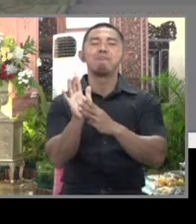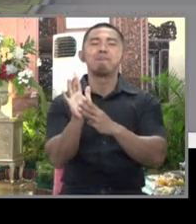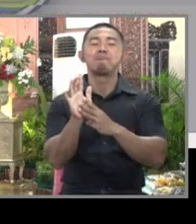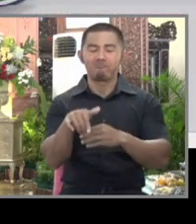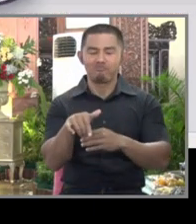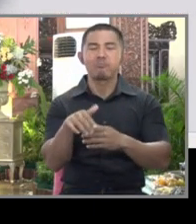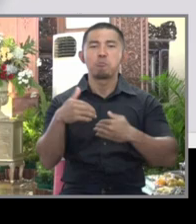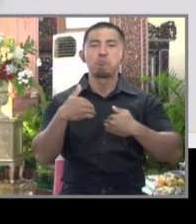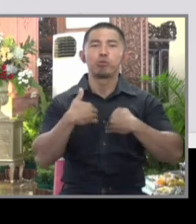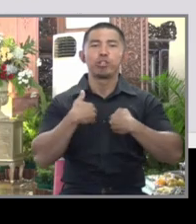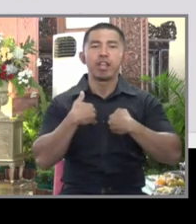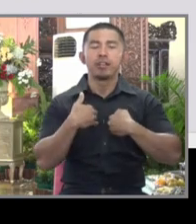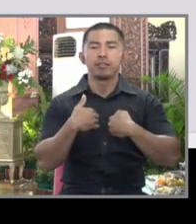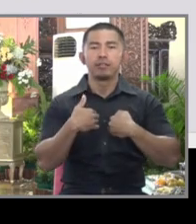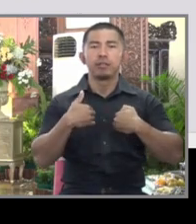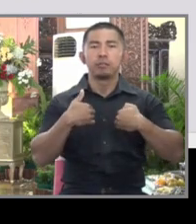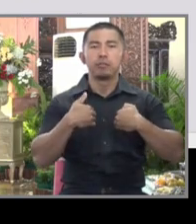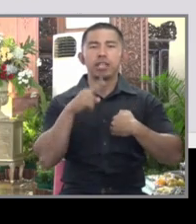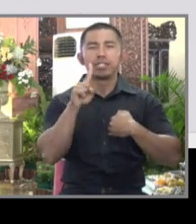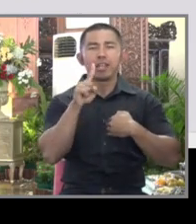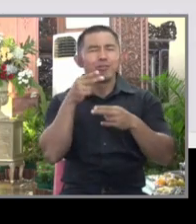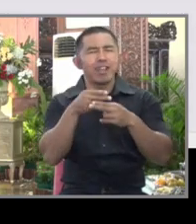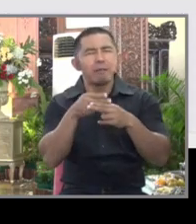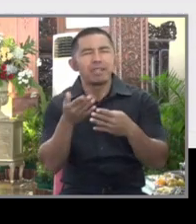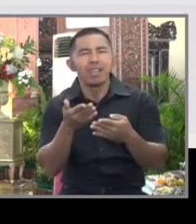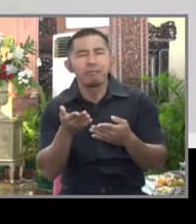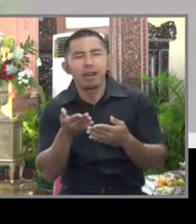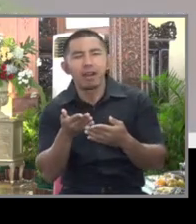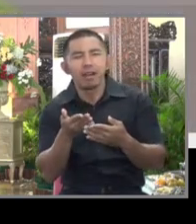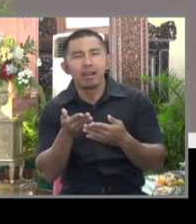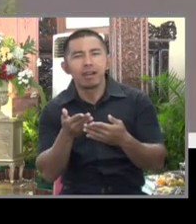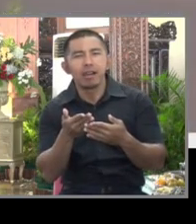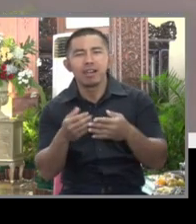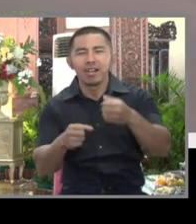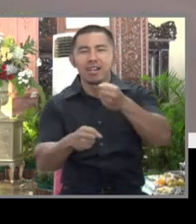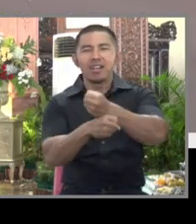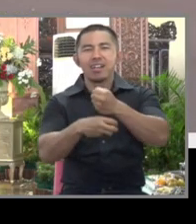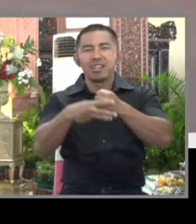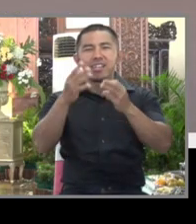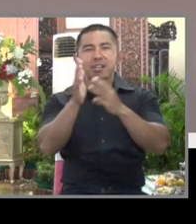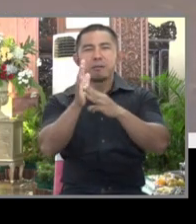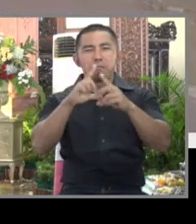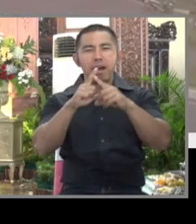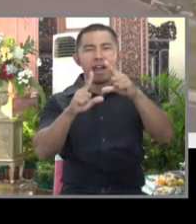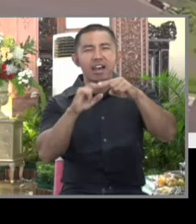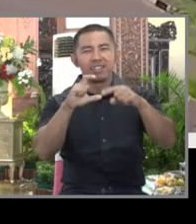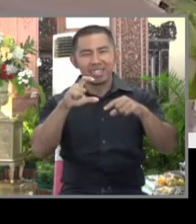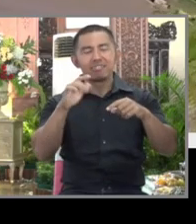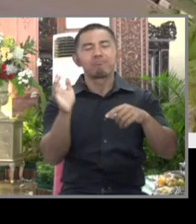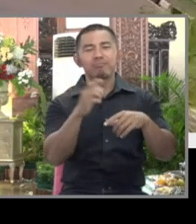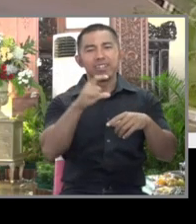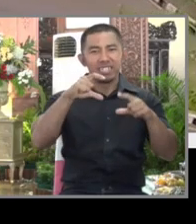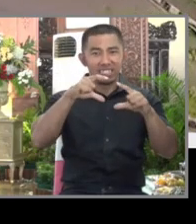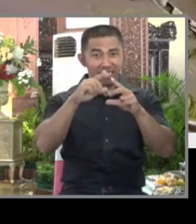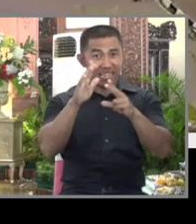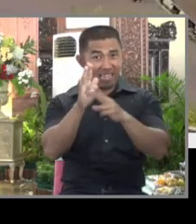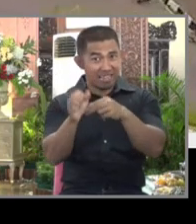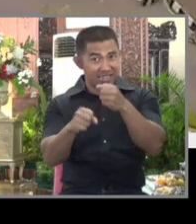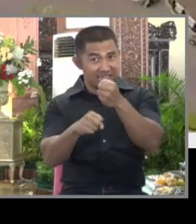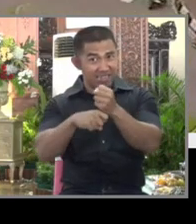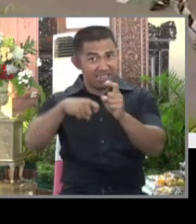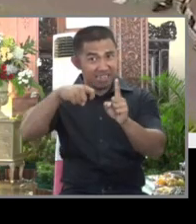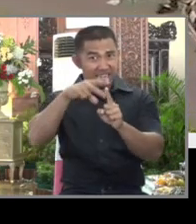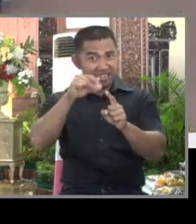kami mempunyai satu istilah juga namanya Gemati Canting, Pak. Gemati Canting. Gemati Canting itu merupakan